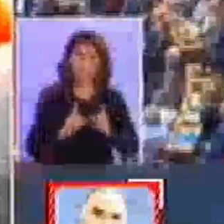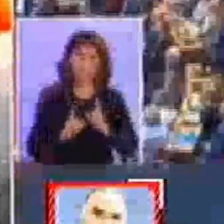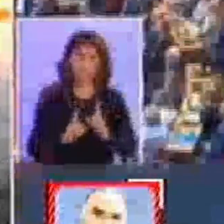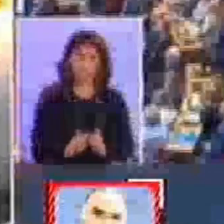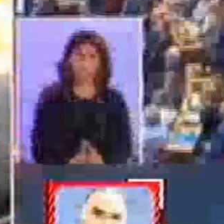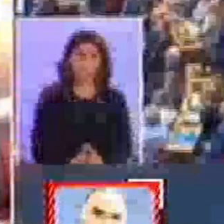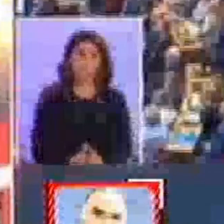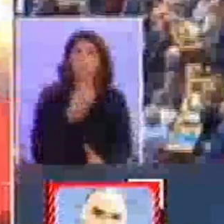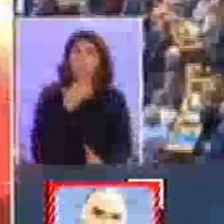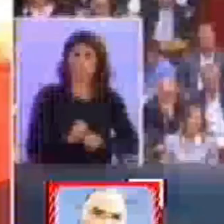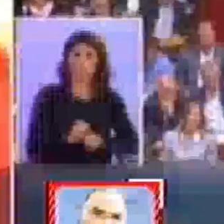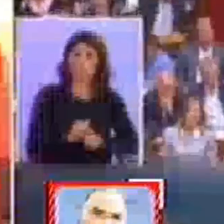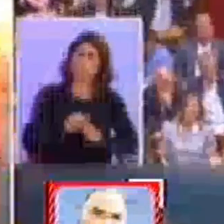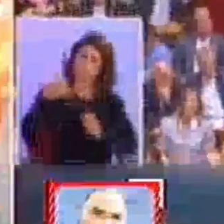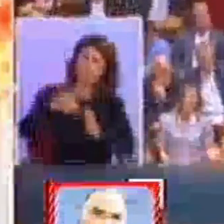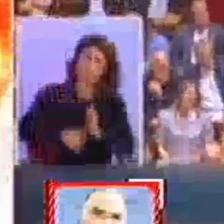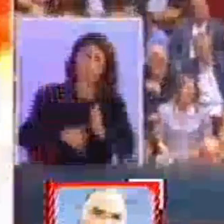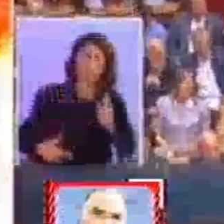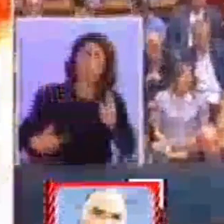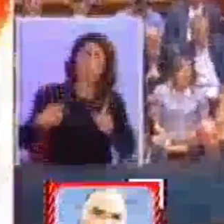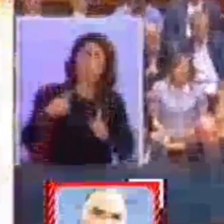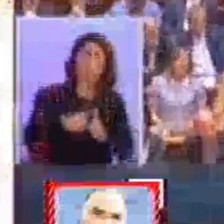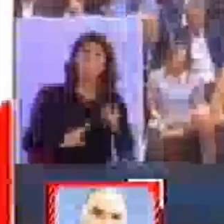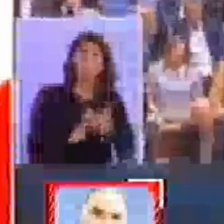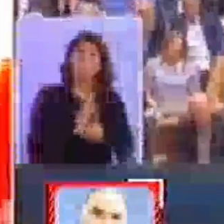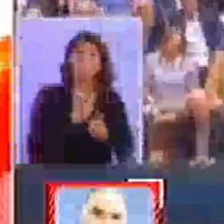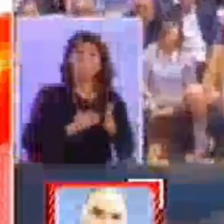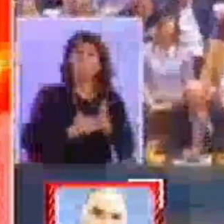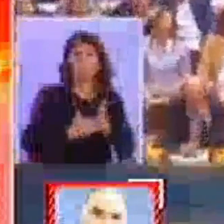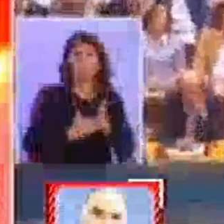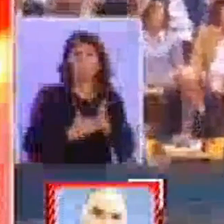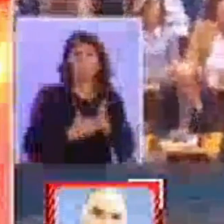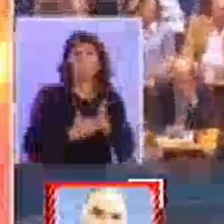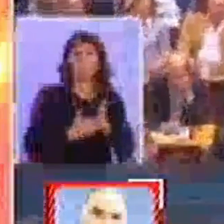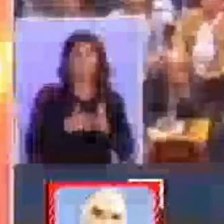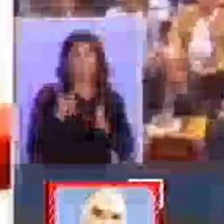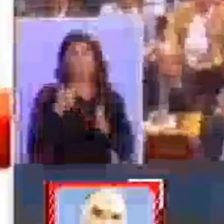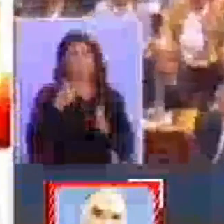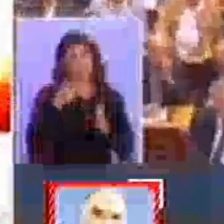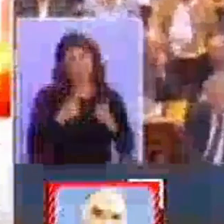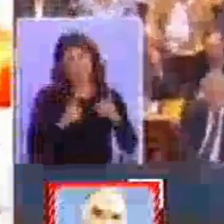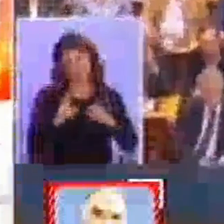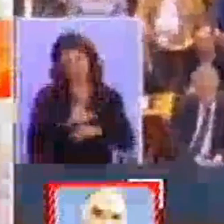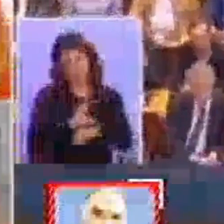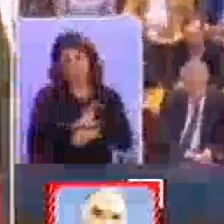δεν πρέπει να μας αφαιρεθεί τίποτα, διότι το κριτήριο είναι τι ψήφους σου δώσε ο λαός και